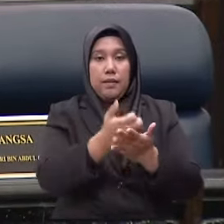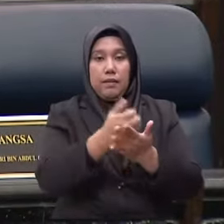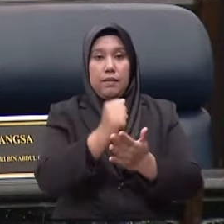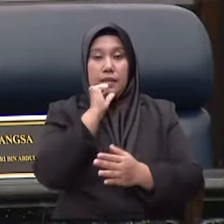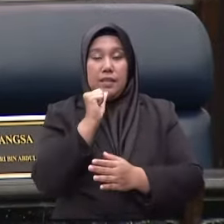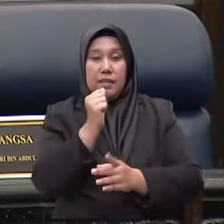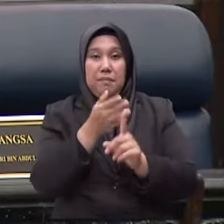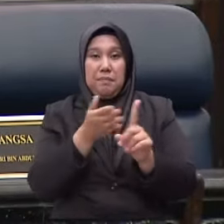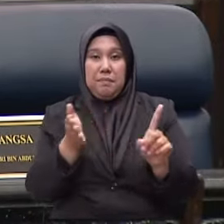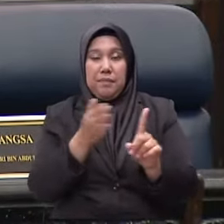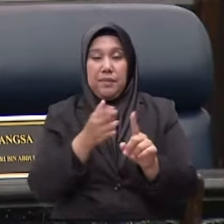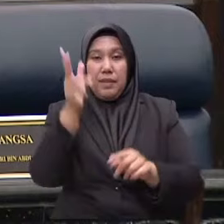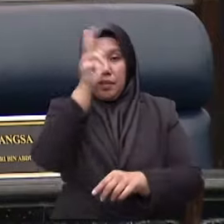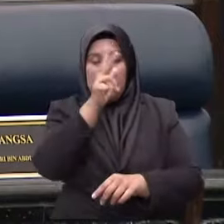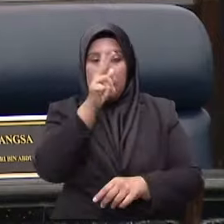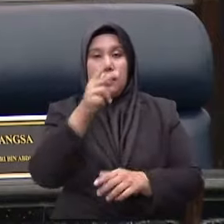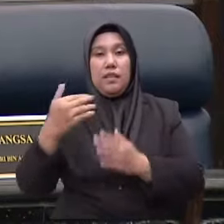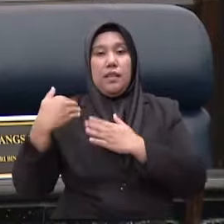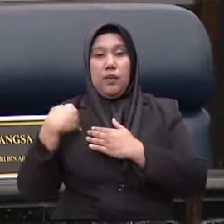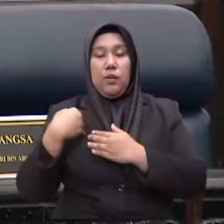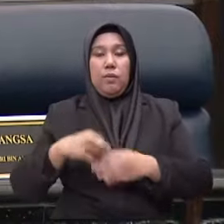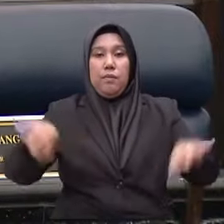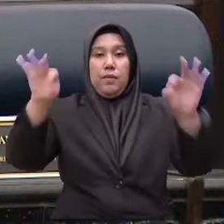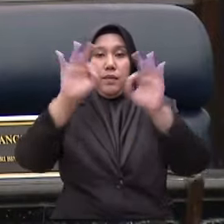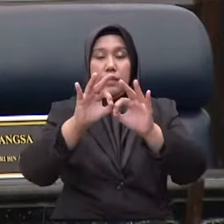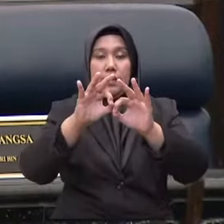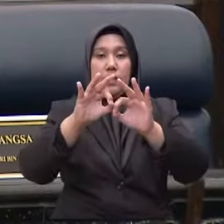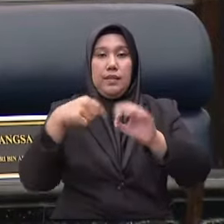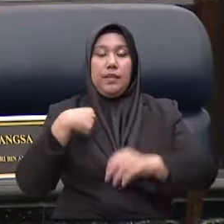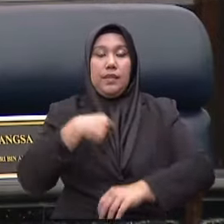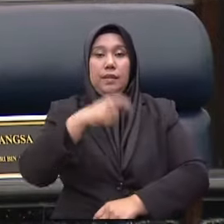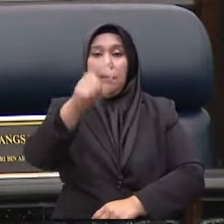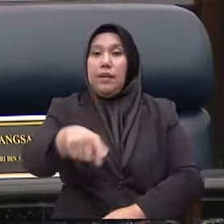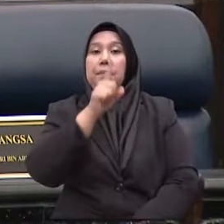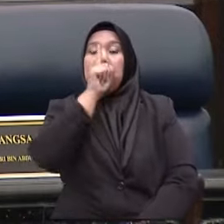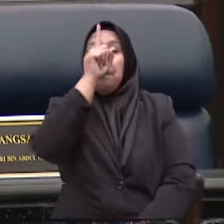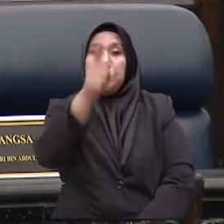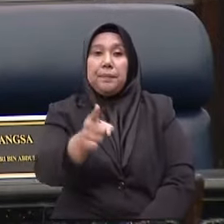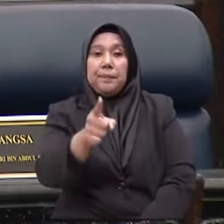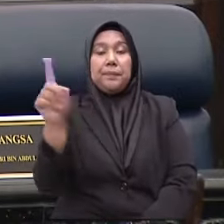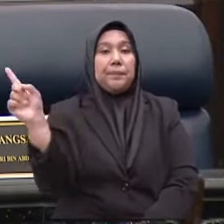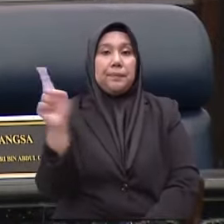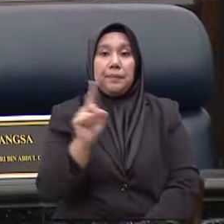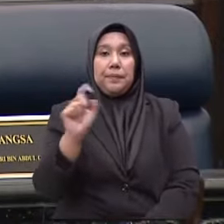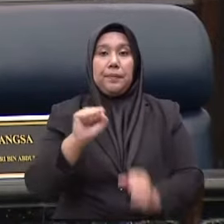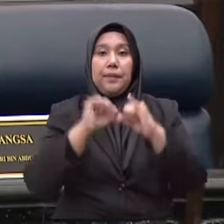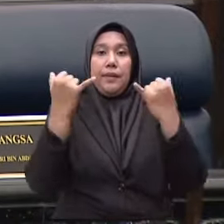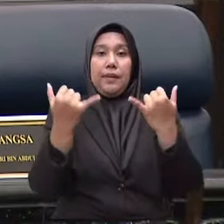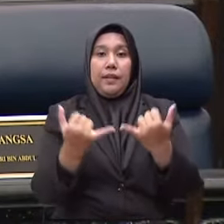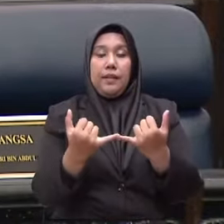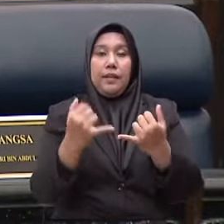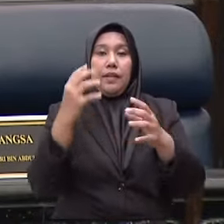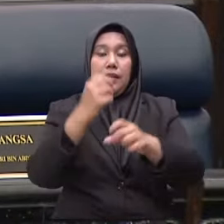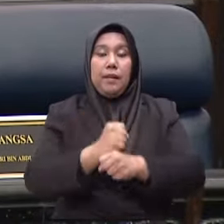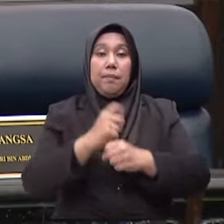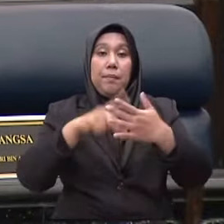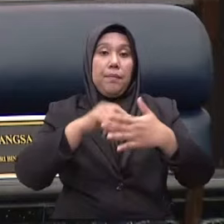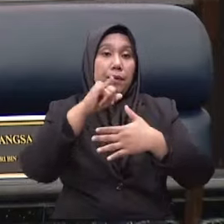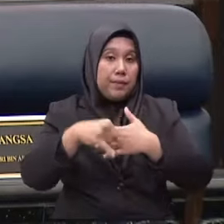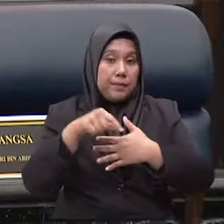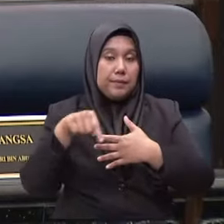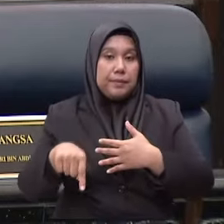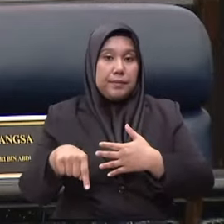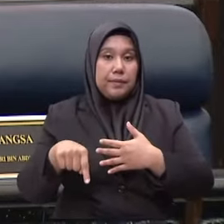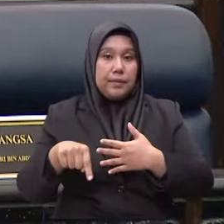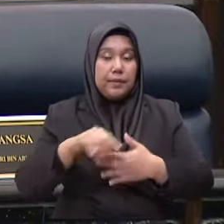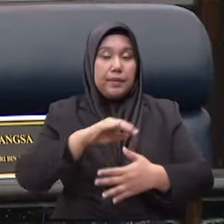memainkan peranan yang sangat penting di samping itu juga kita kena pastikan mana-mana Syarikat yang mendapat projek-projek ini